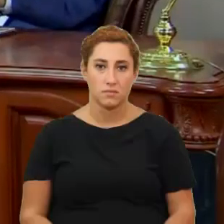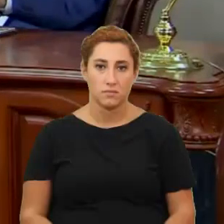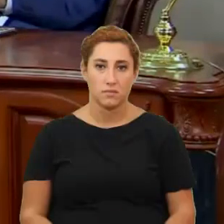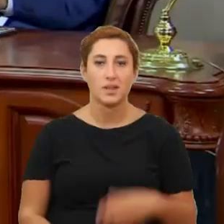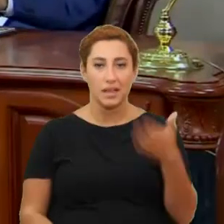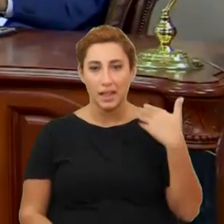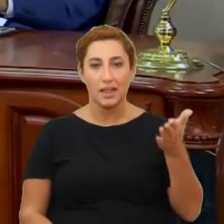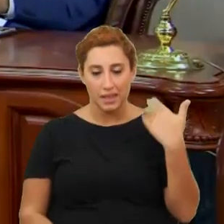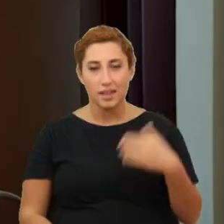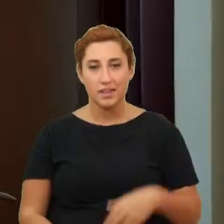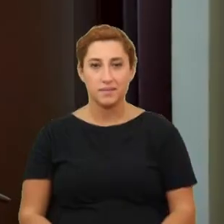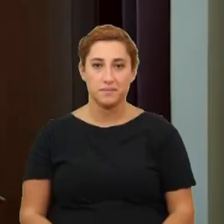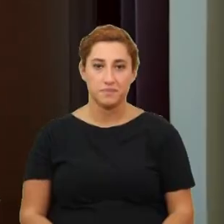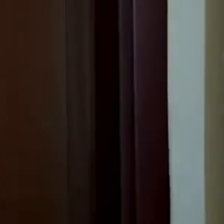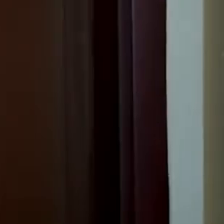Gel, gel, gel.